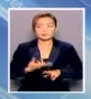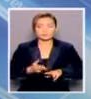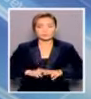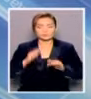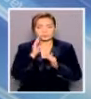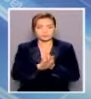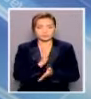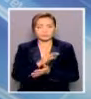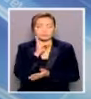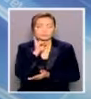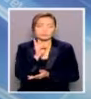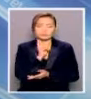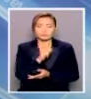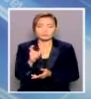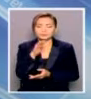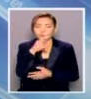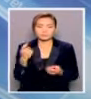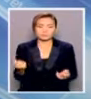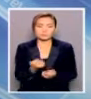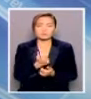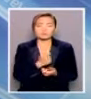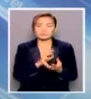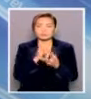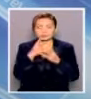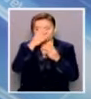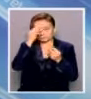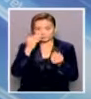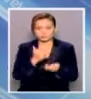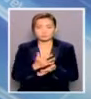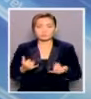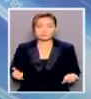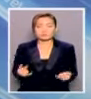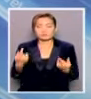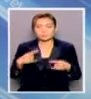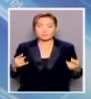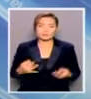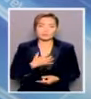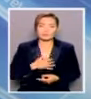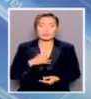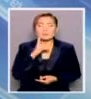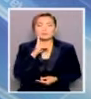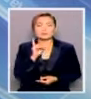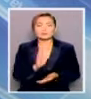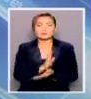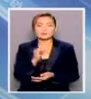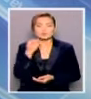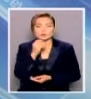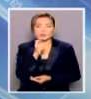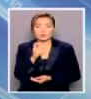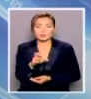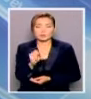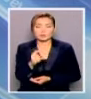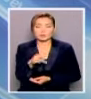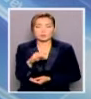басылымда жата жастана оқитындардың замана келмеске кетті. Десе де креативті, әрі жас, Түркістан газетінің журналисі